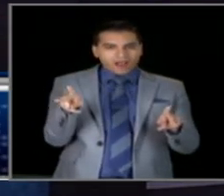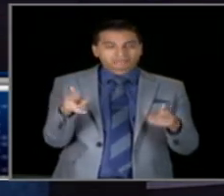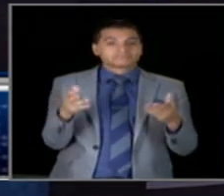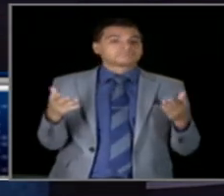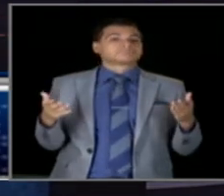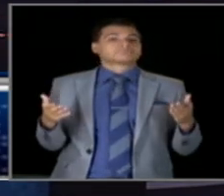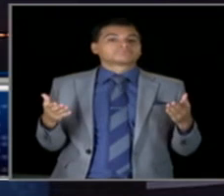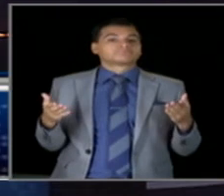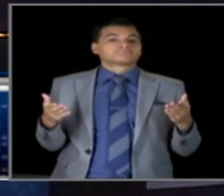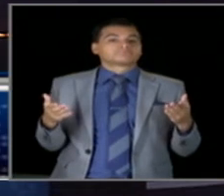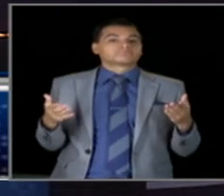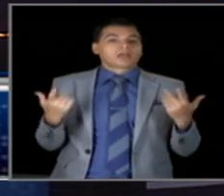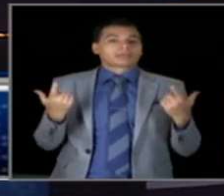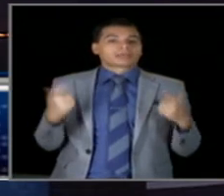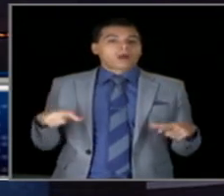الدولة دي